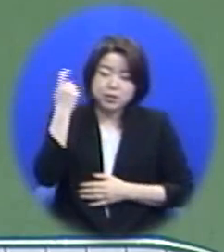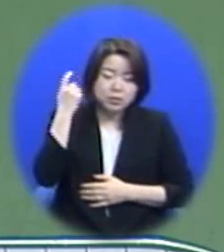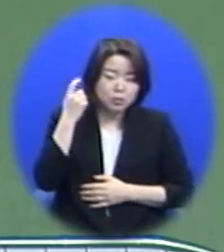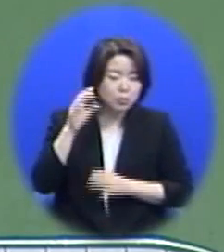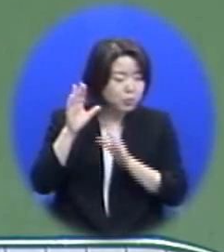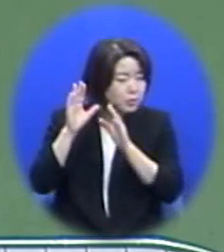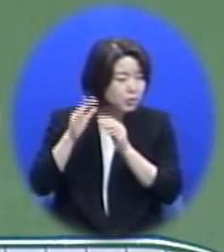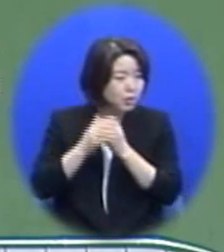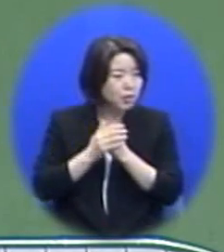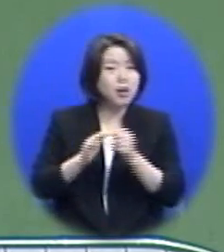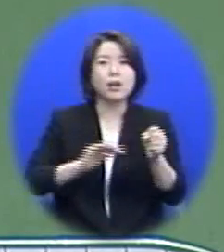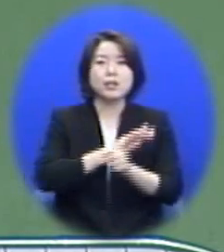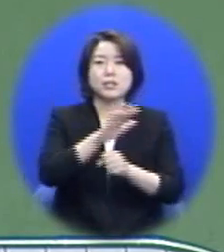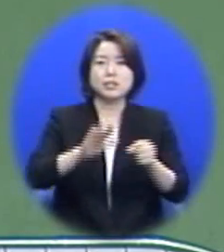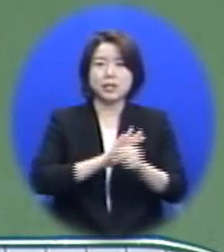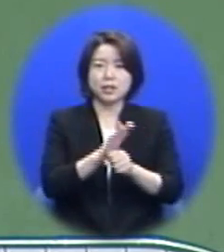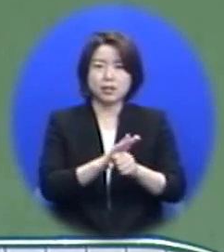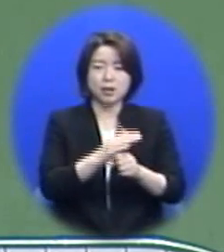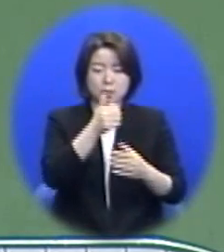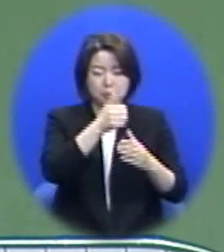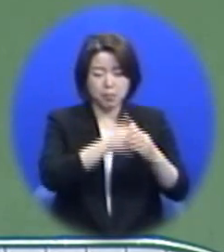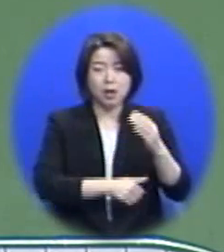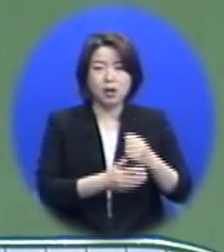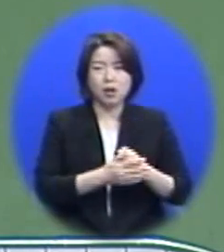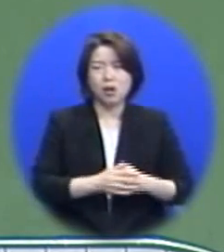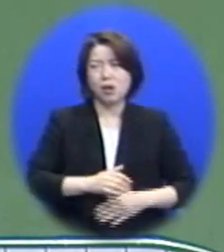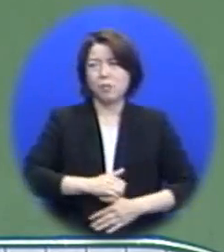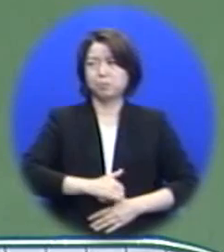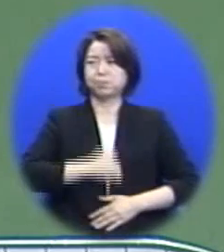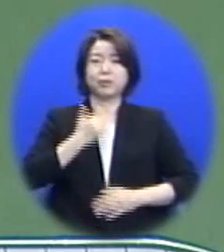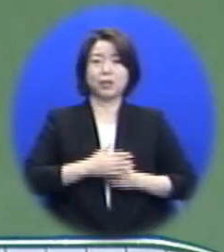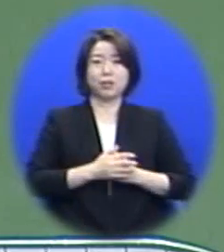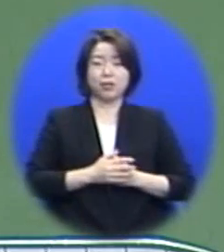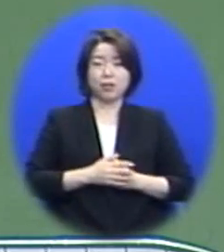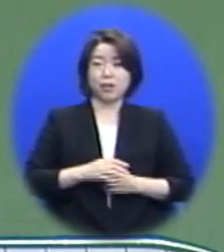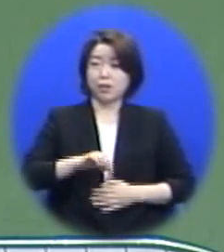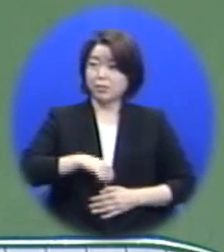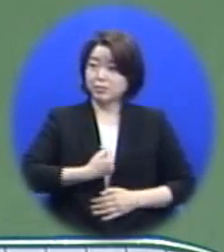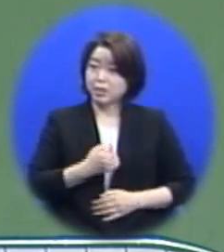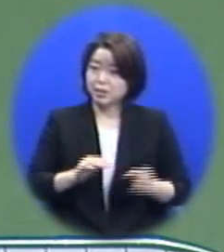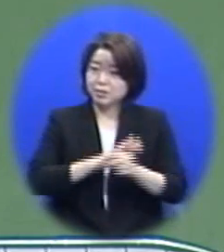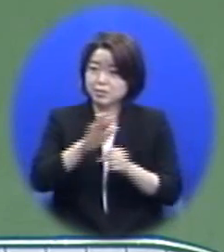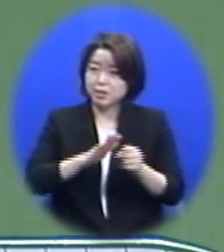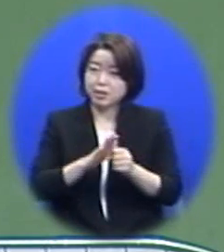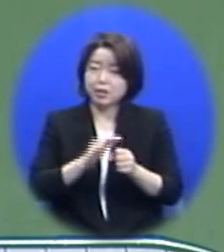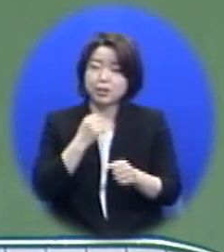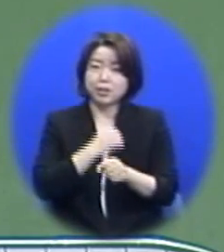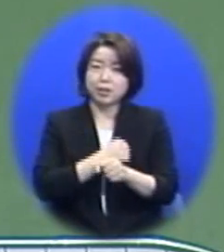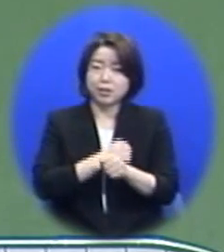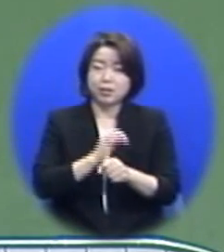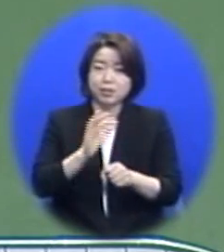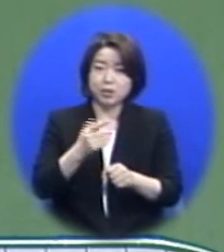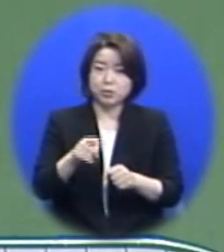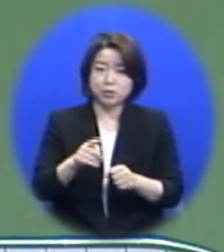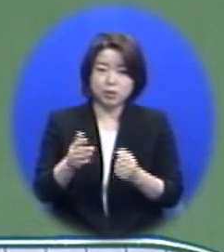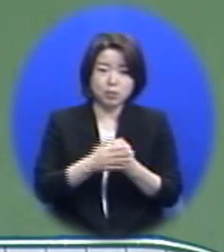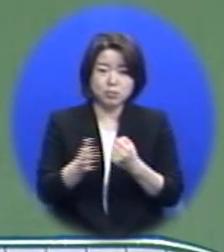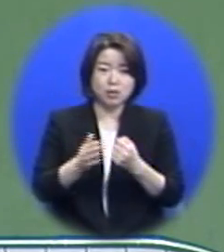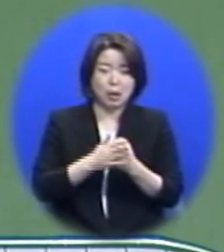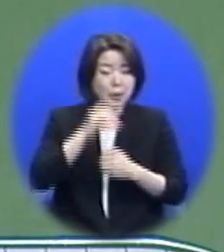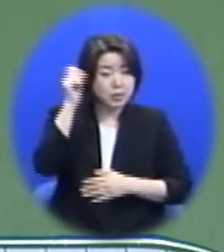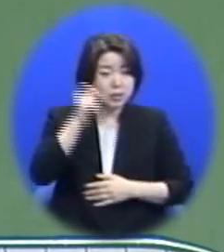빠졌다는 화가 확 나더랍니다 아니 자기가 사랑에 빠진 것 때문에 이렇게 새벽에 나를 불러내 그러면서 막